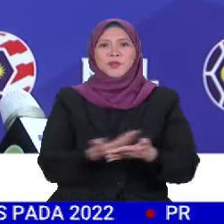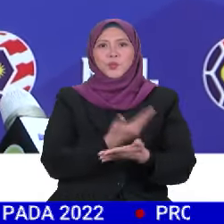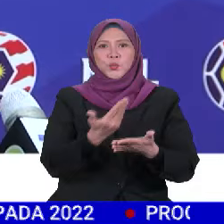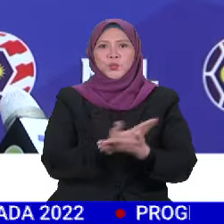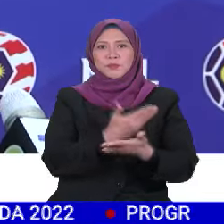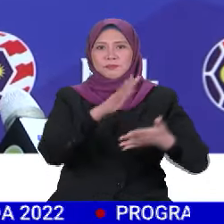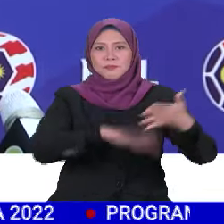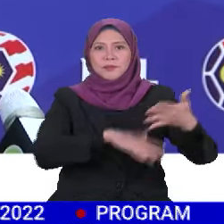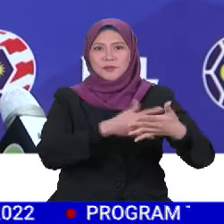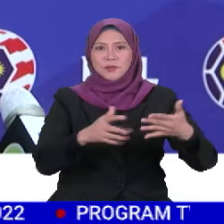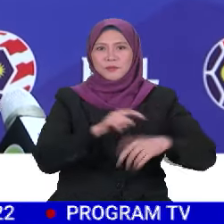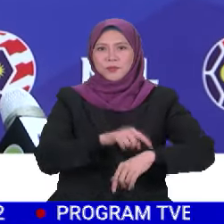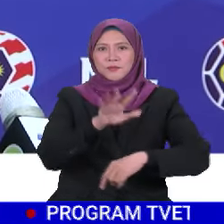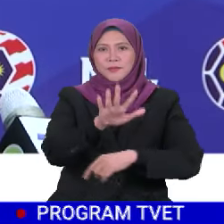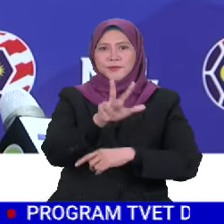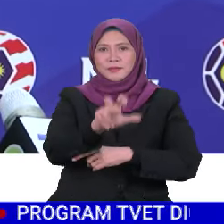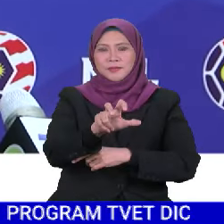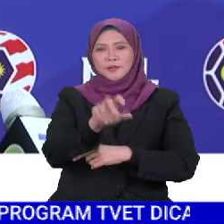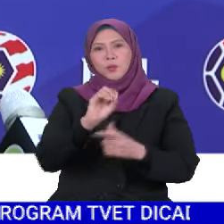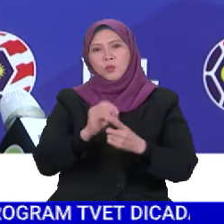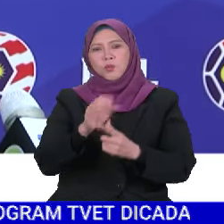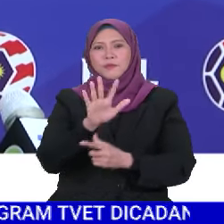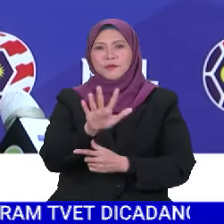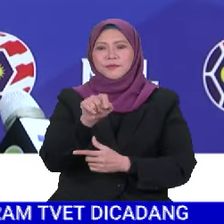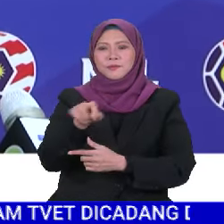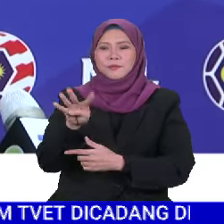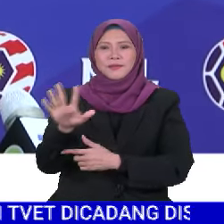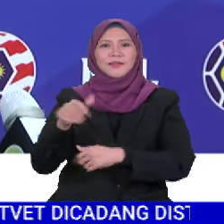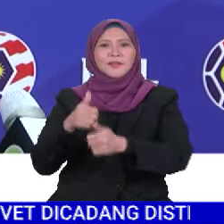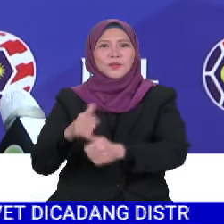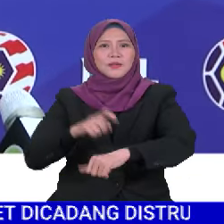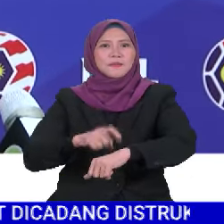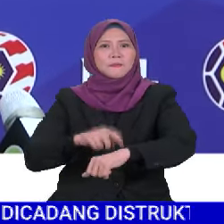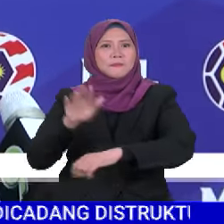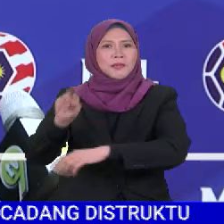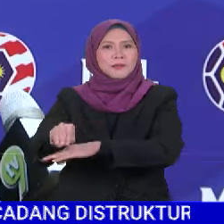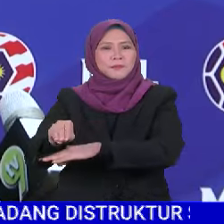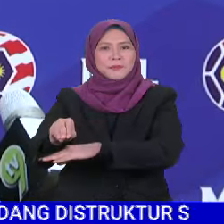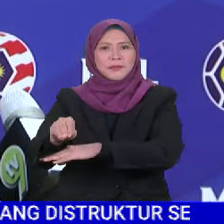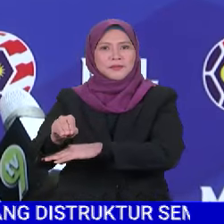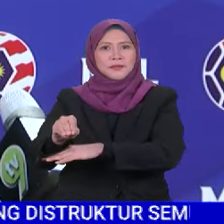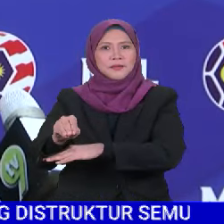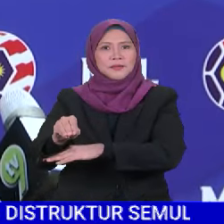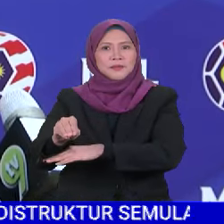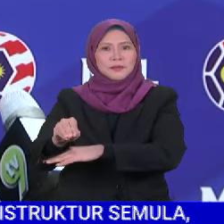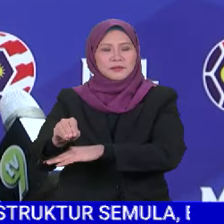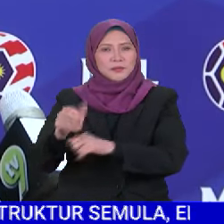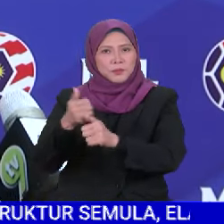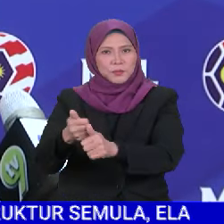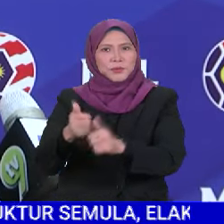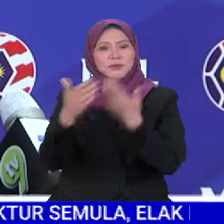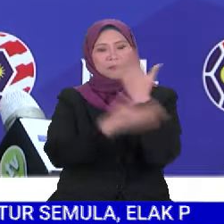time, 5.30 or 5.15 mengikut waktu maghrib di peringkat West Malaysia